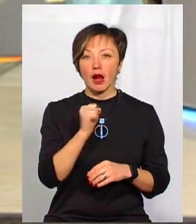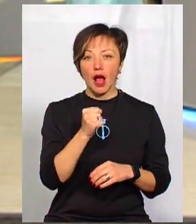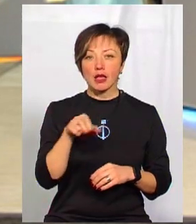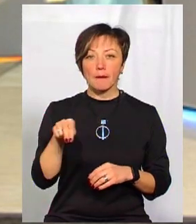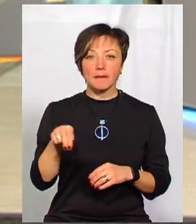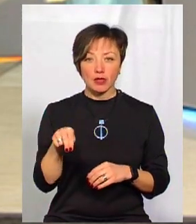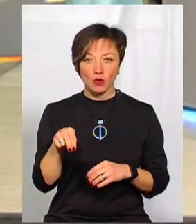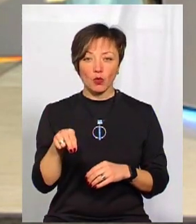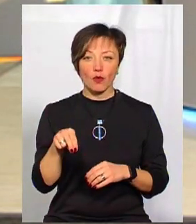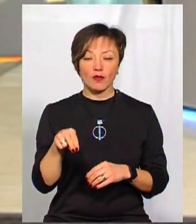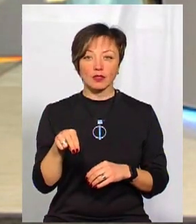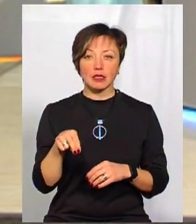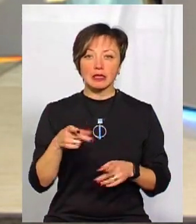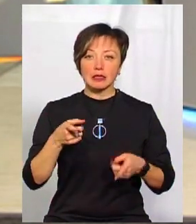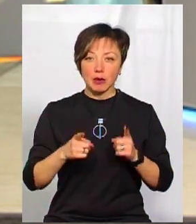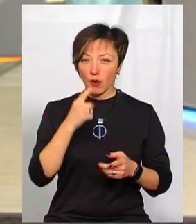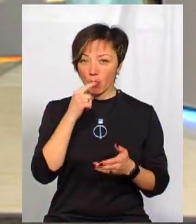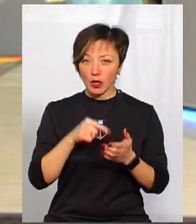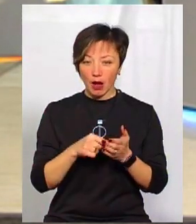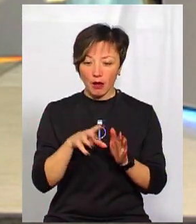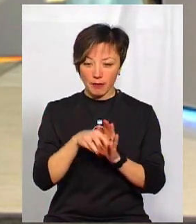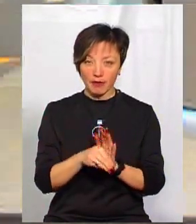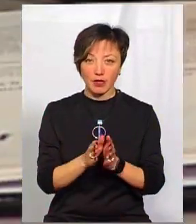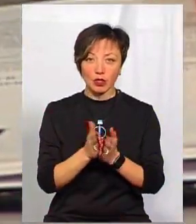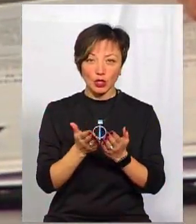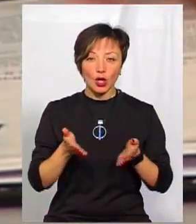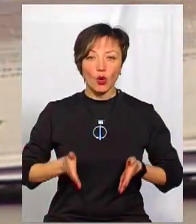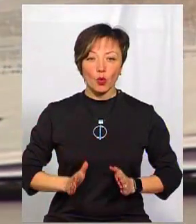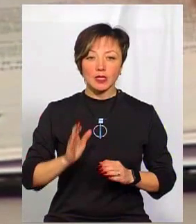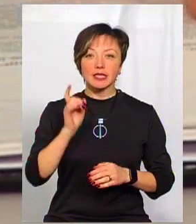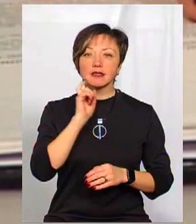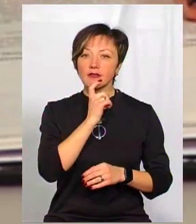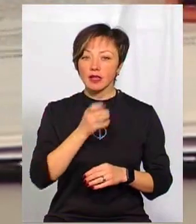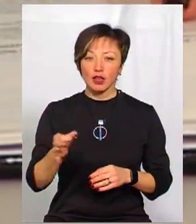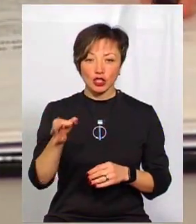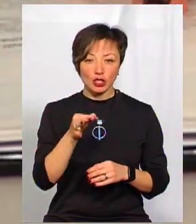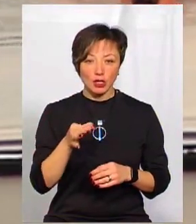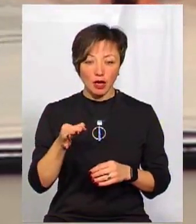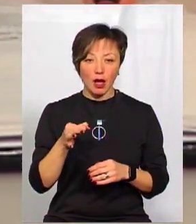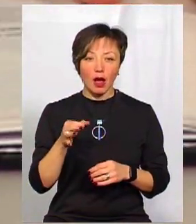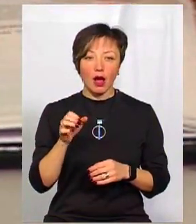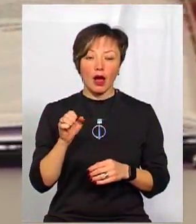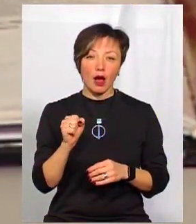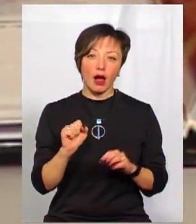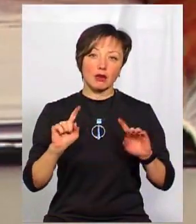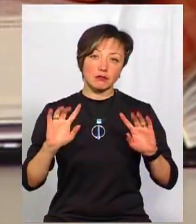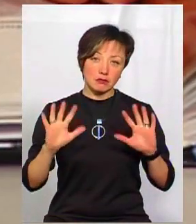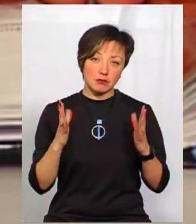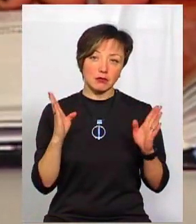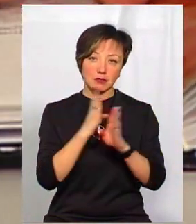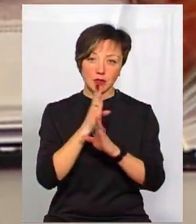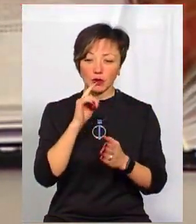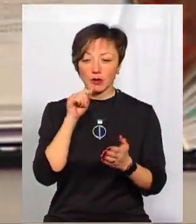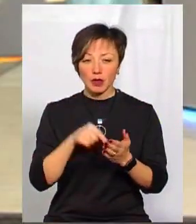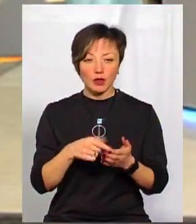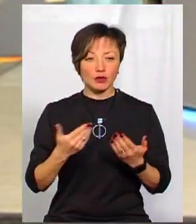Петрович насправді потрапив до цієї книжки, тому що родом з Вінниччини, а волею долі так сталося, що він